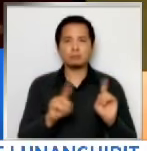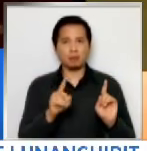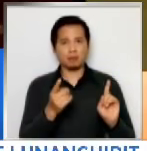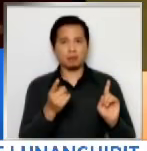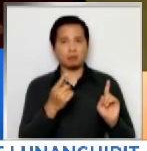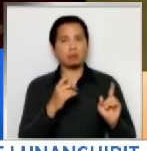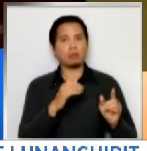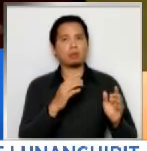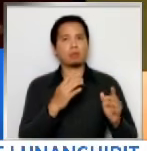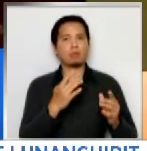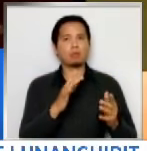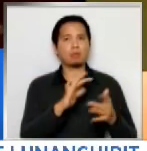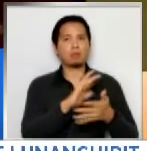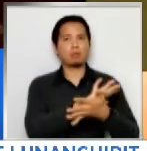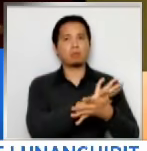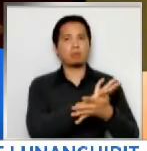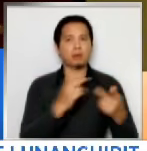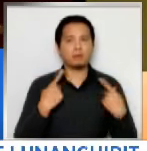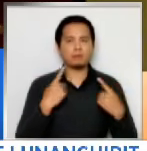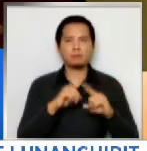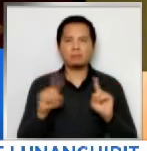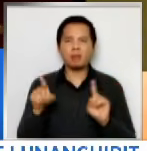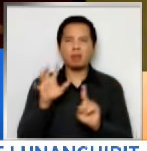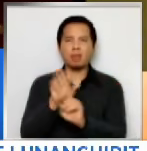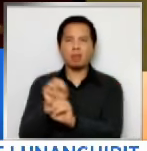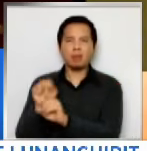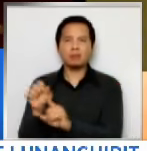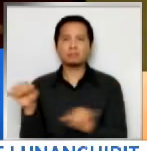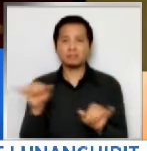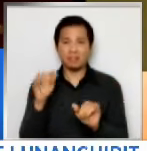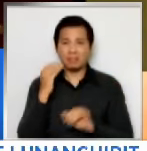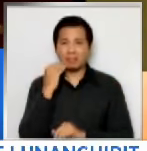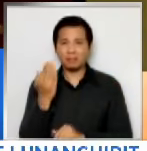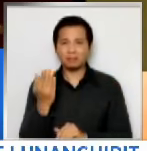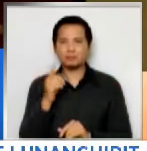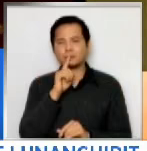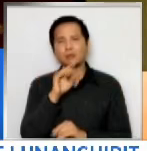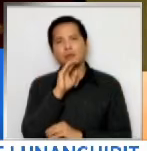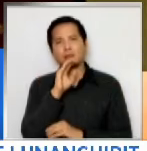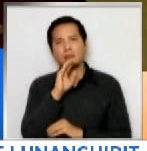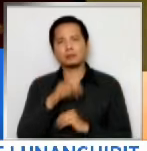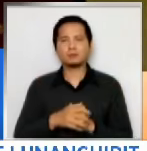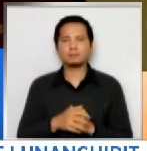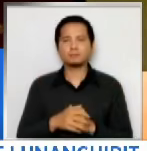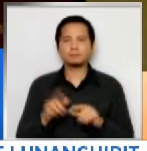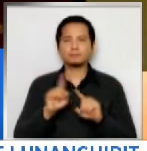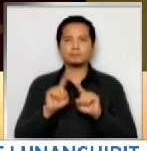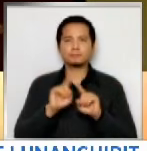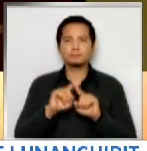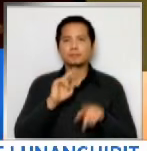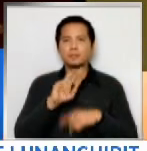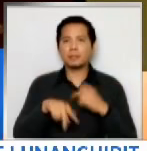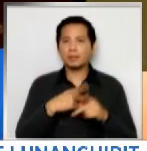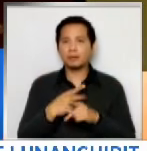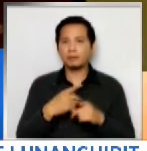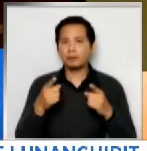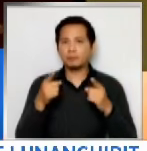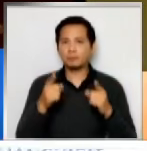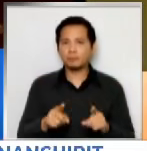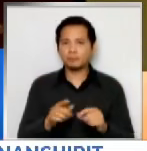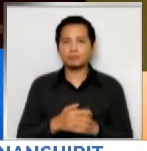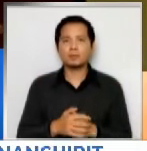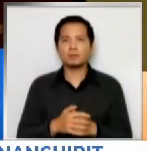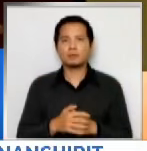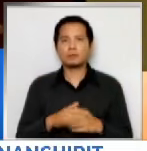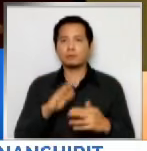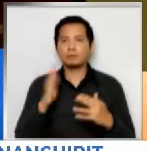sa violation ng quarantine. Mahirap naman yon. So palagay ko rin, yung mga ganitong klaseng pagtrato ay maaaring isang kaso ng torture